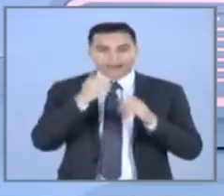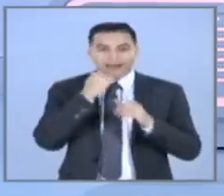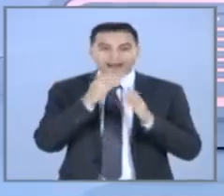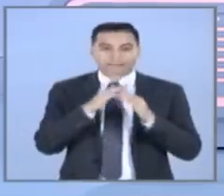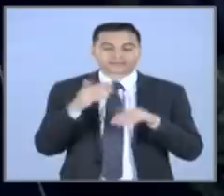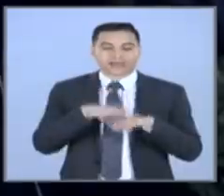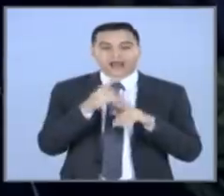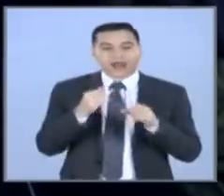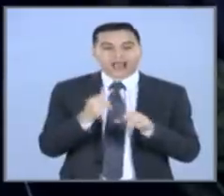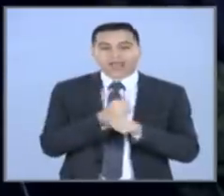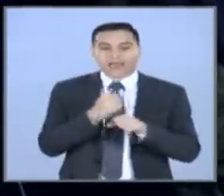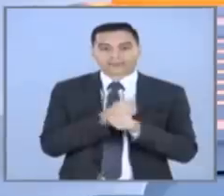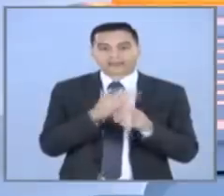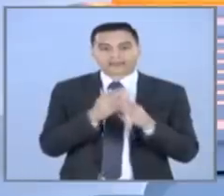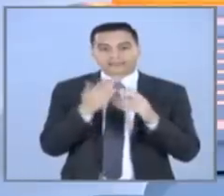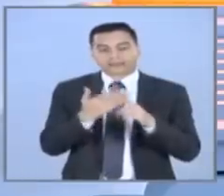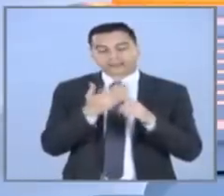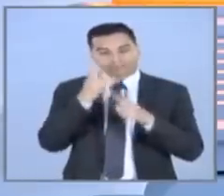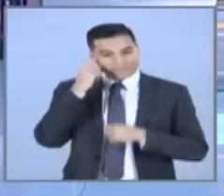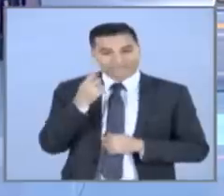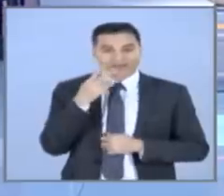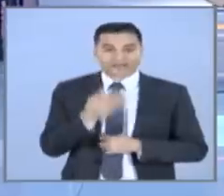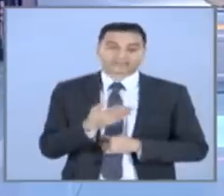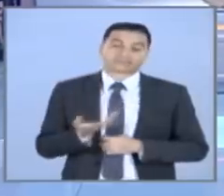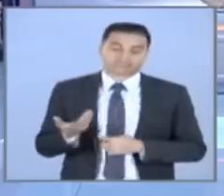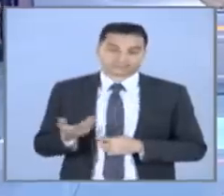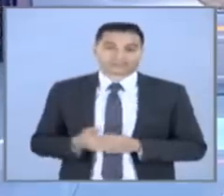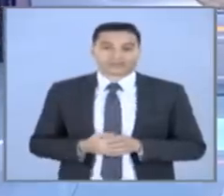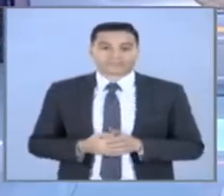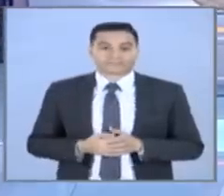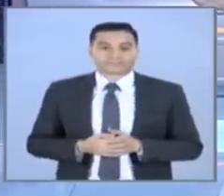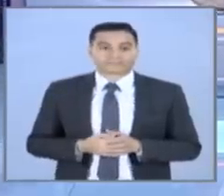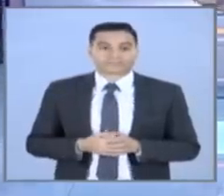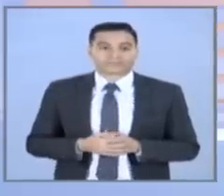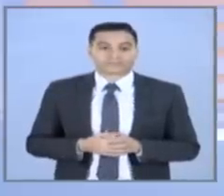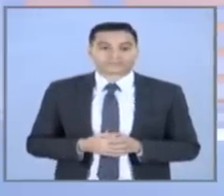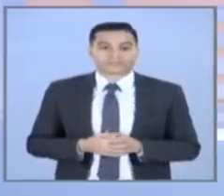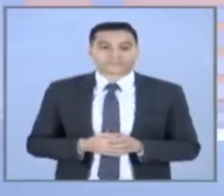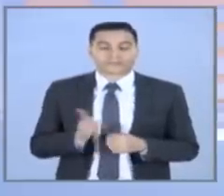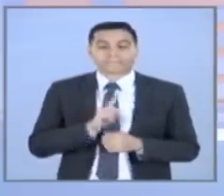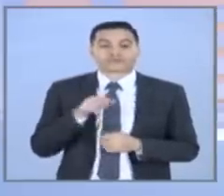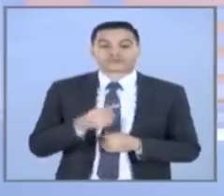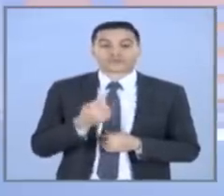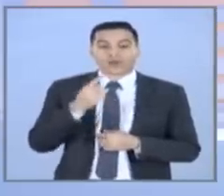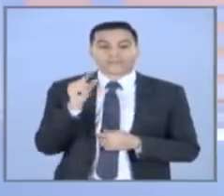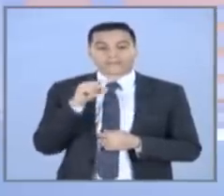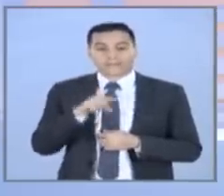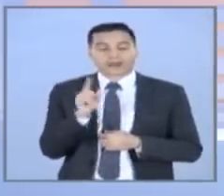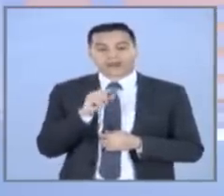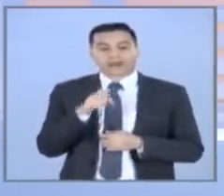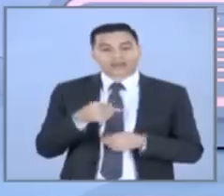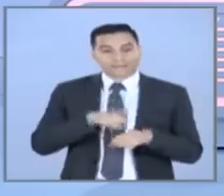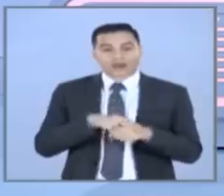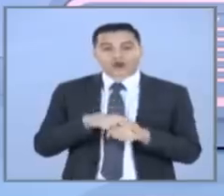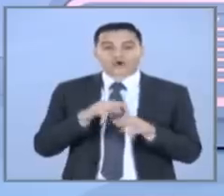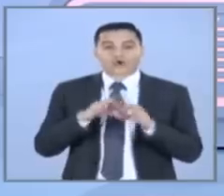الحقيقة على المجهود العظيم والدعم اللي بيقدمه البرنامج العبقري مش بس البرنامج العبقرة وكمان للأسرة